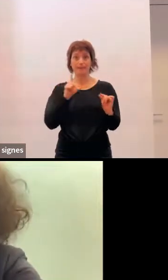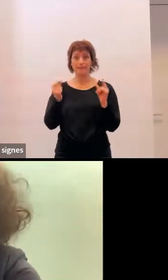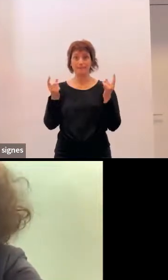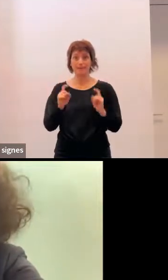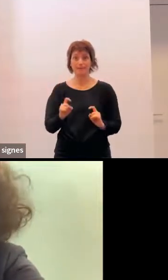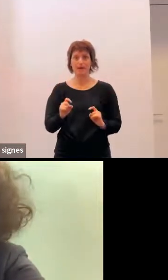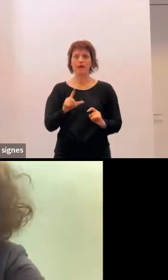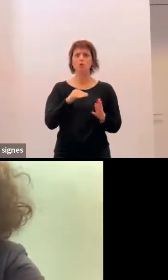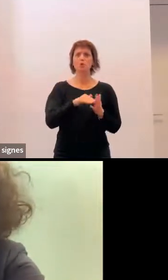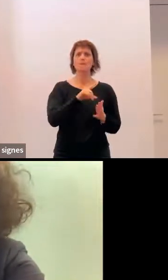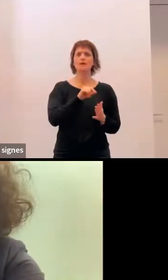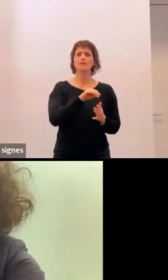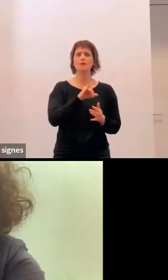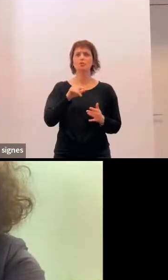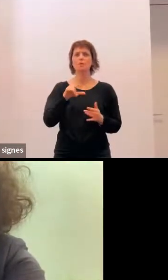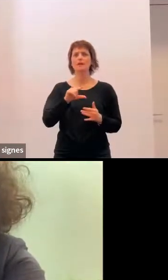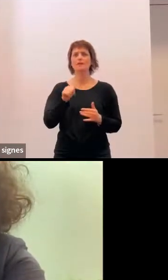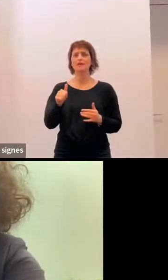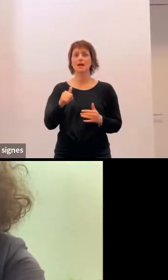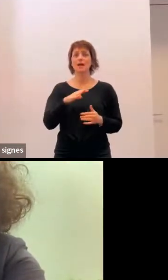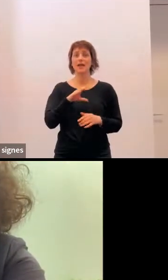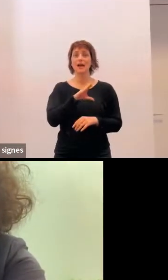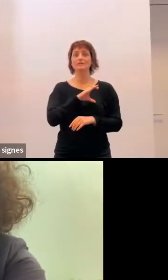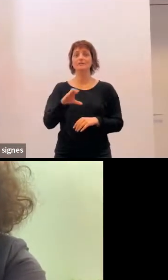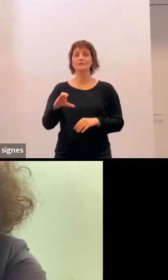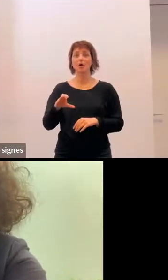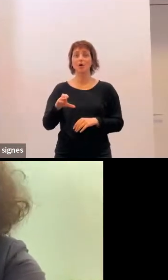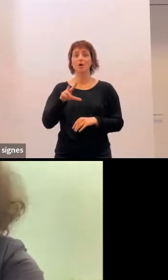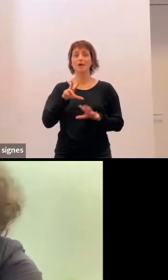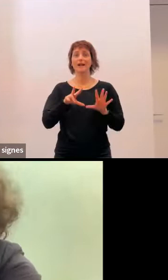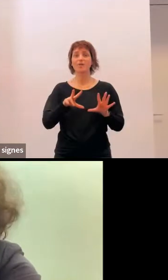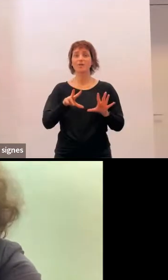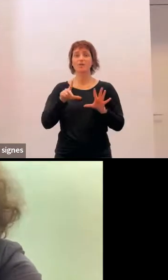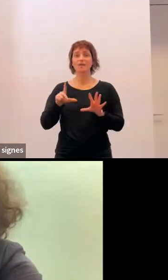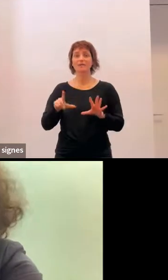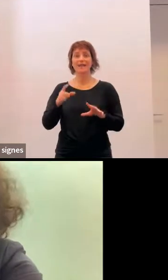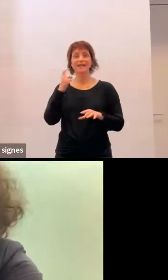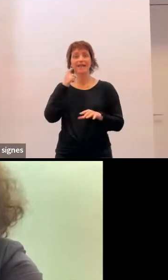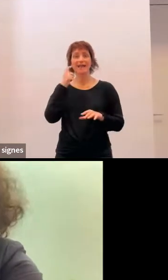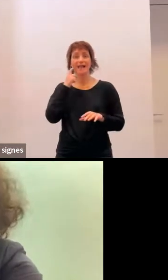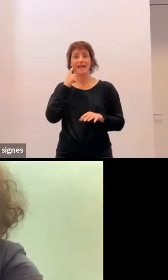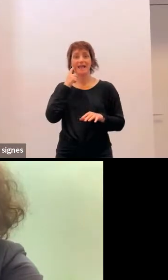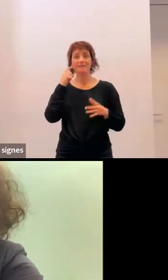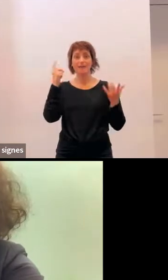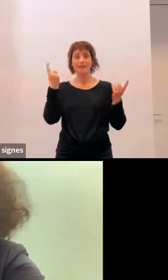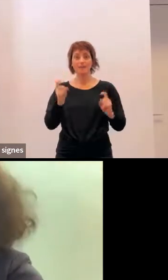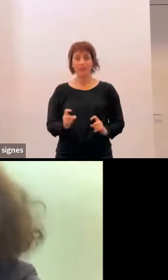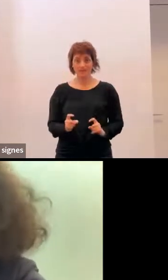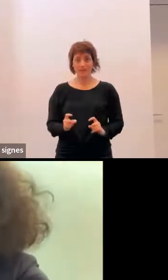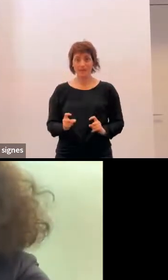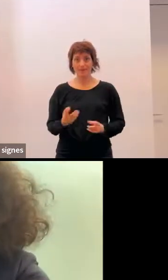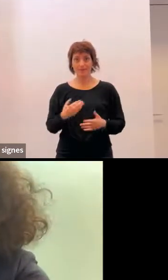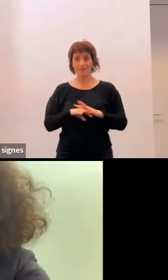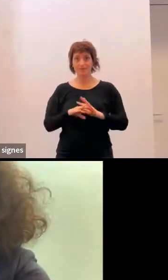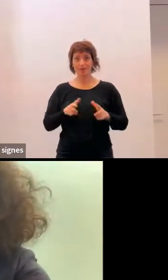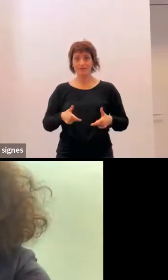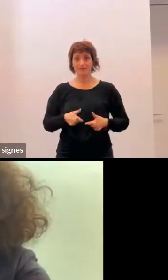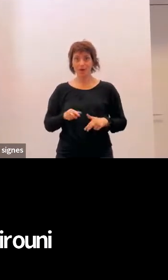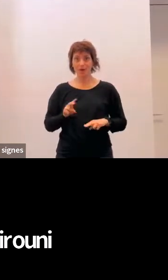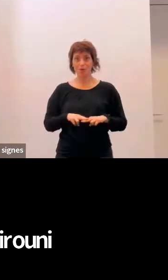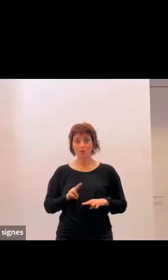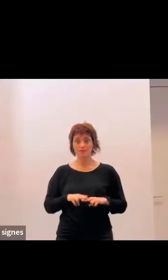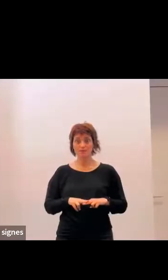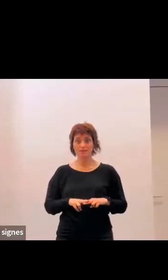entre 2020 et 2021 187 élèves au sein des écoles de la ville de Nancy. Nous devons donc